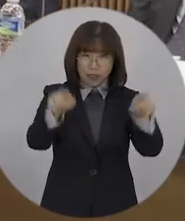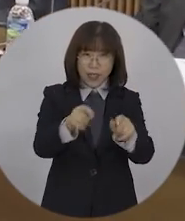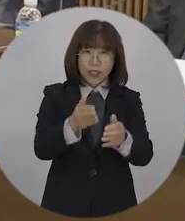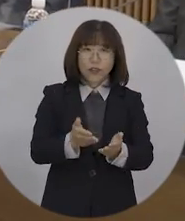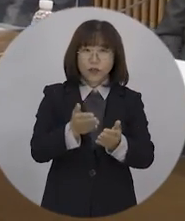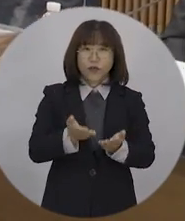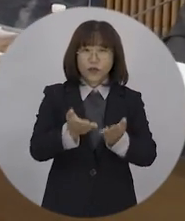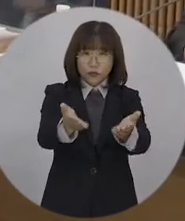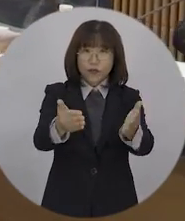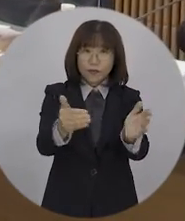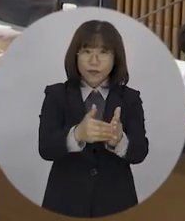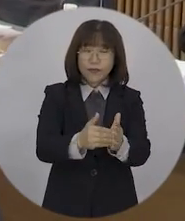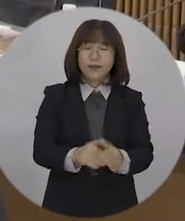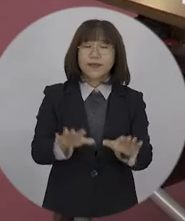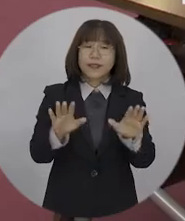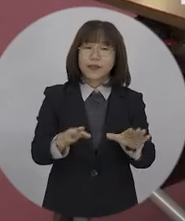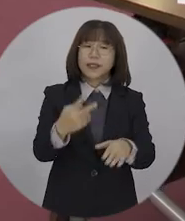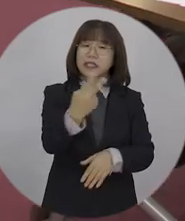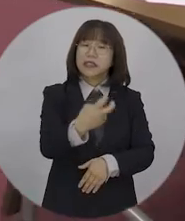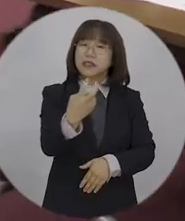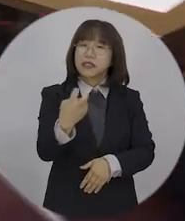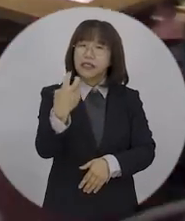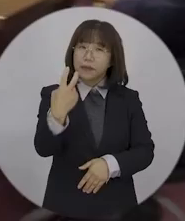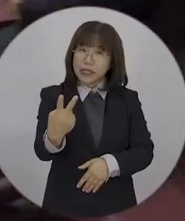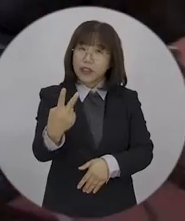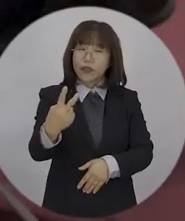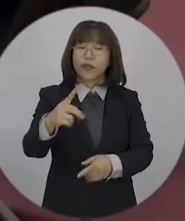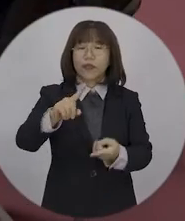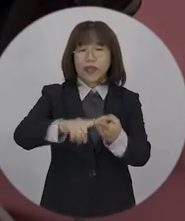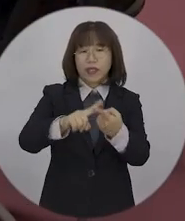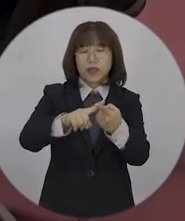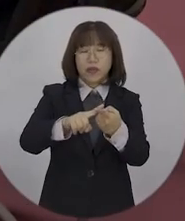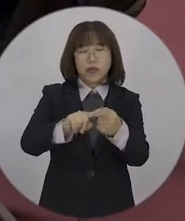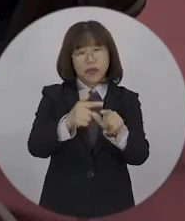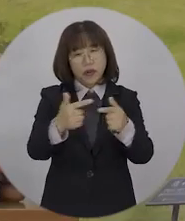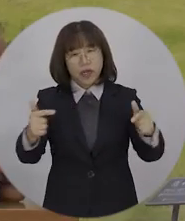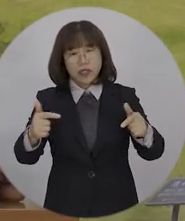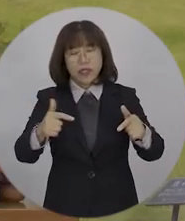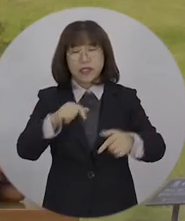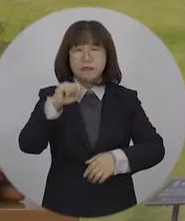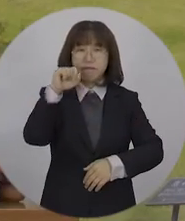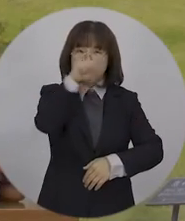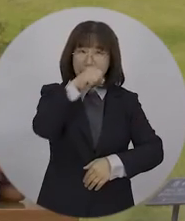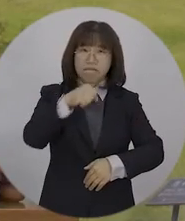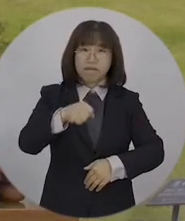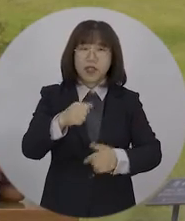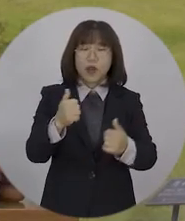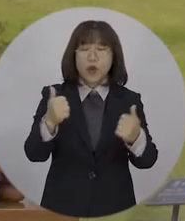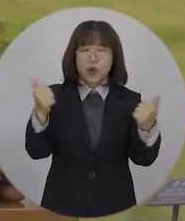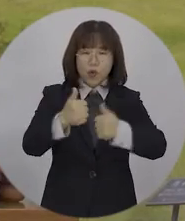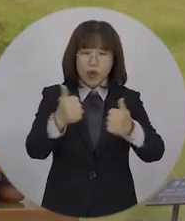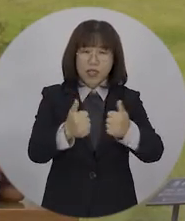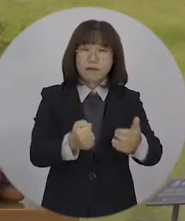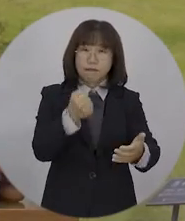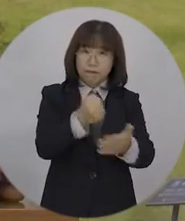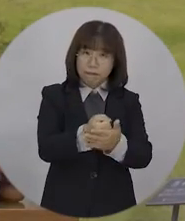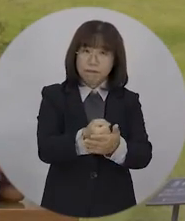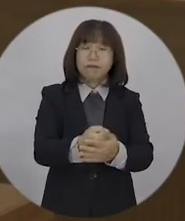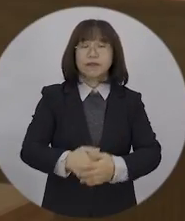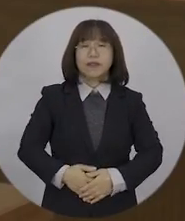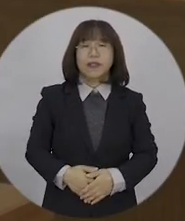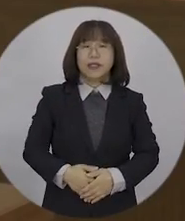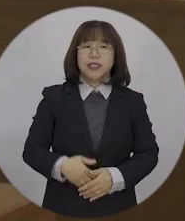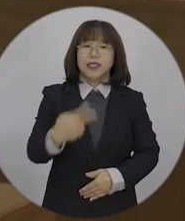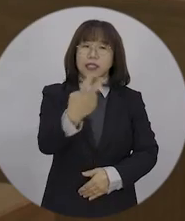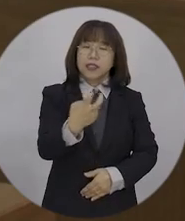2022년도 사업계획과 예산안, 장학생 선발 계획안 등 다양한 안건을 심의 의결했습니다. 한편